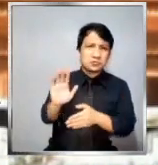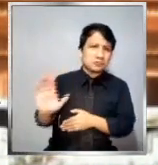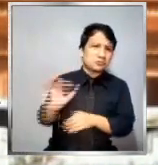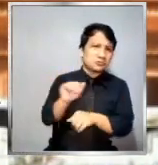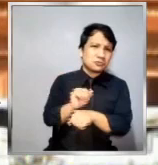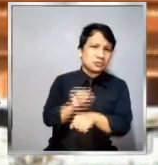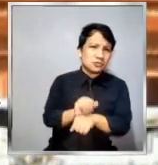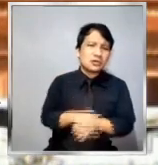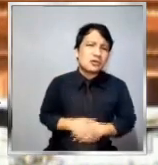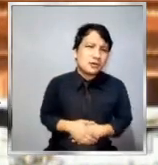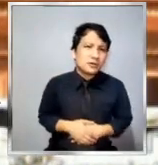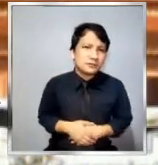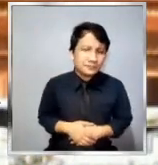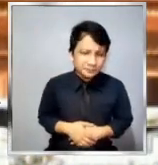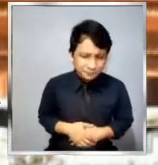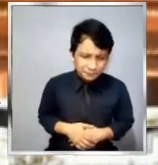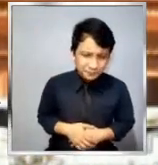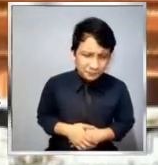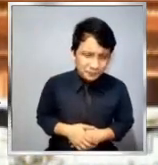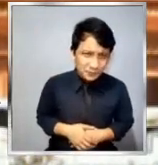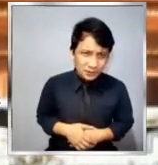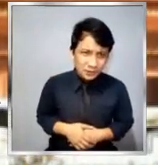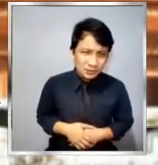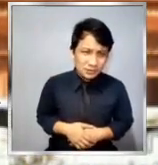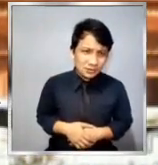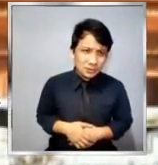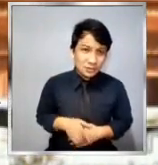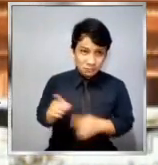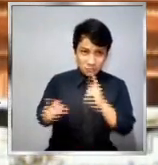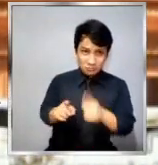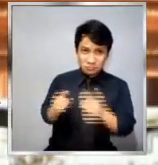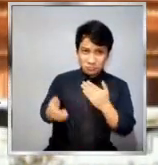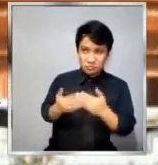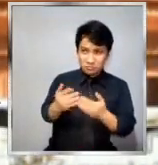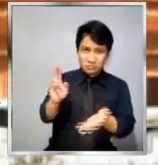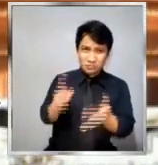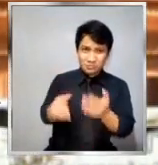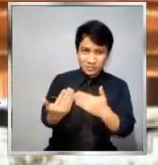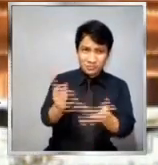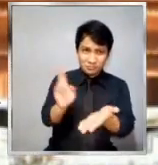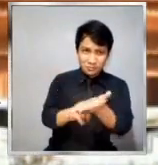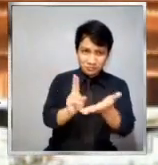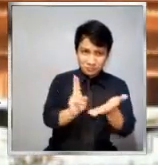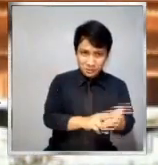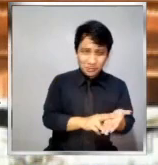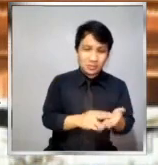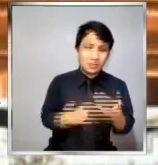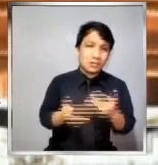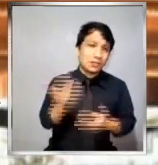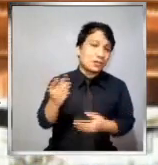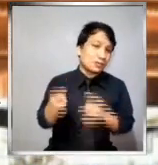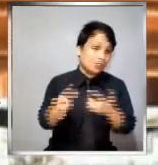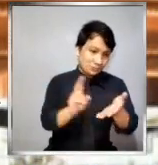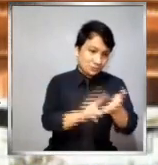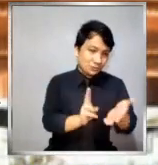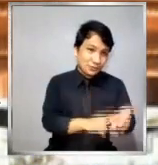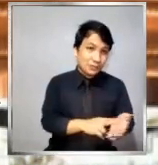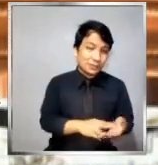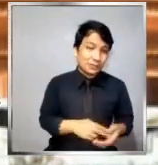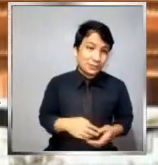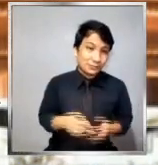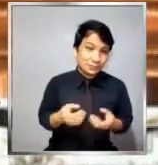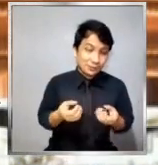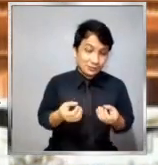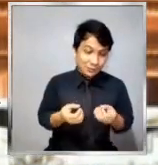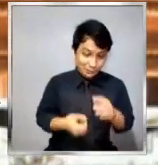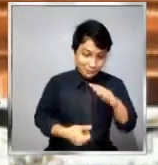Yung madali man magpirma, kung pirma lang, pirma mo kung pumotok, puputok yan sa mukha mo. Di